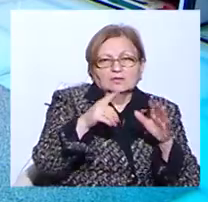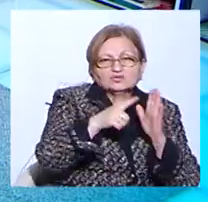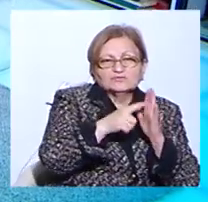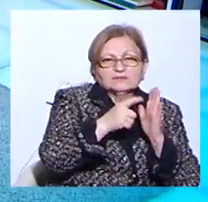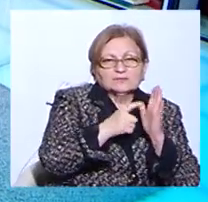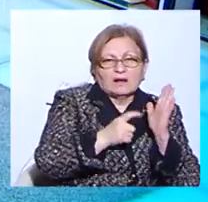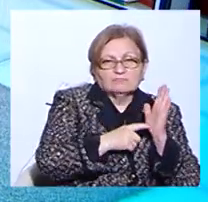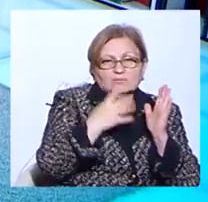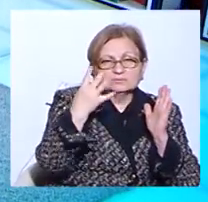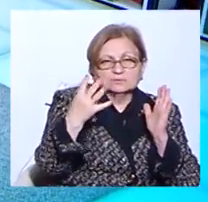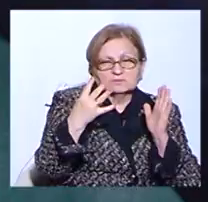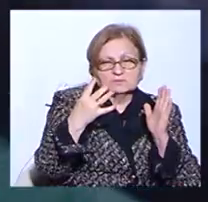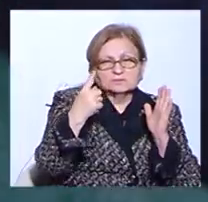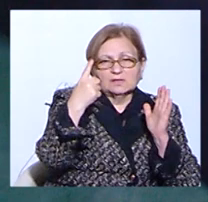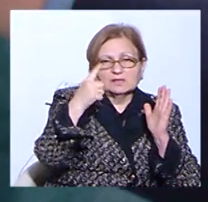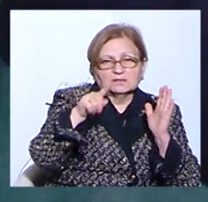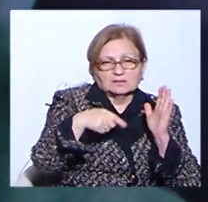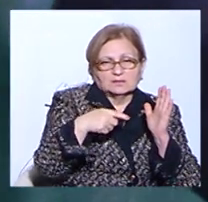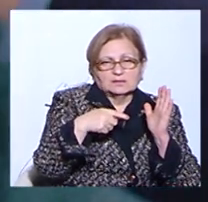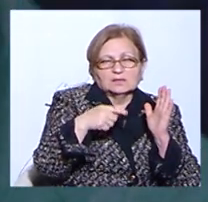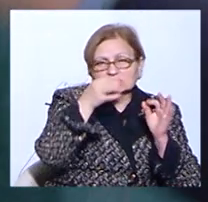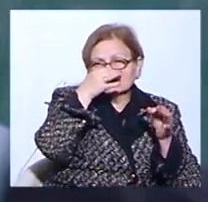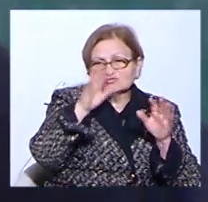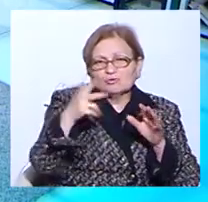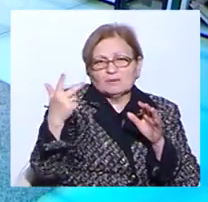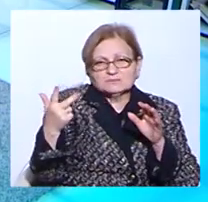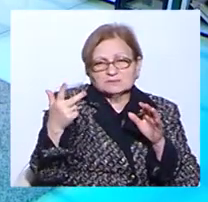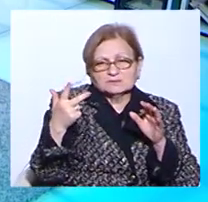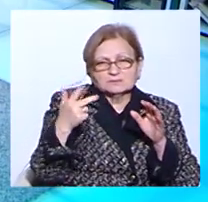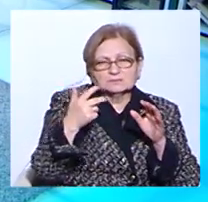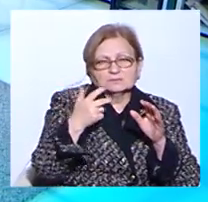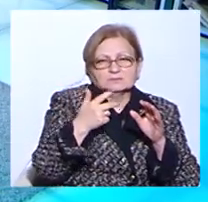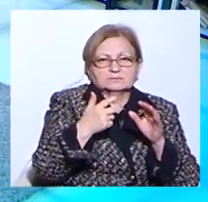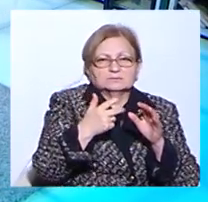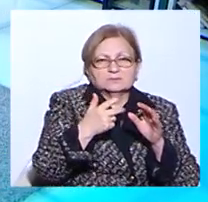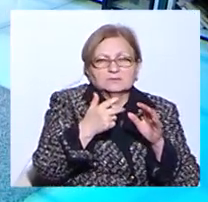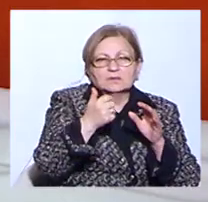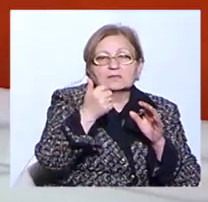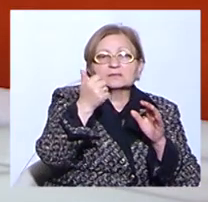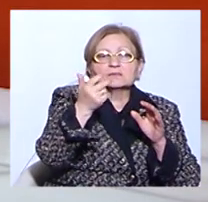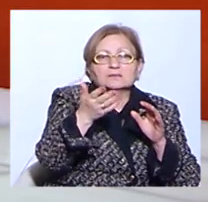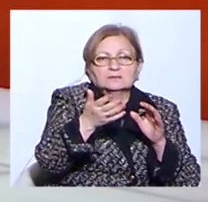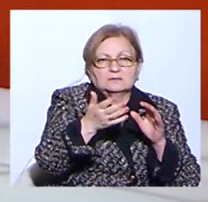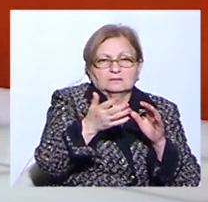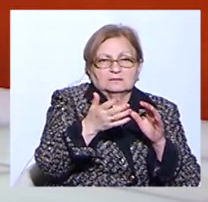4-ზე. ეს არის 1/3 და ნაშთი 3. რამდენჯერად მოთავსდა?